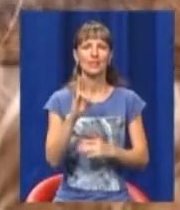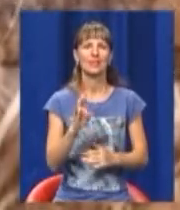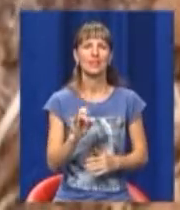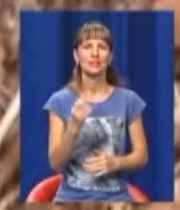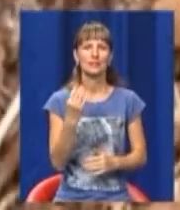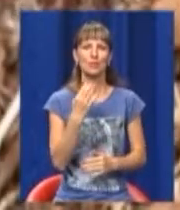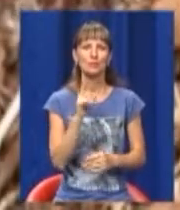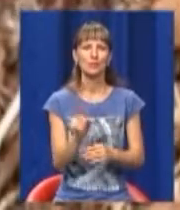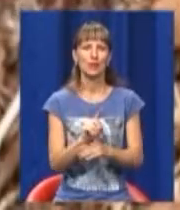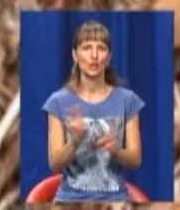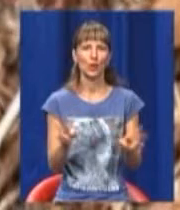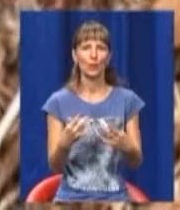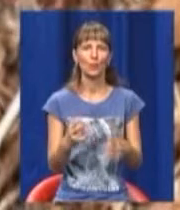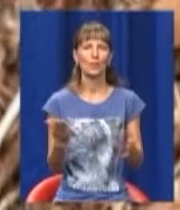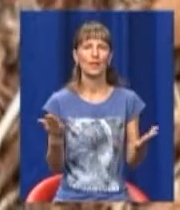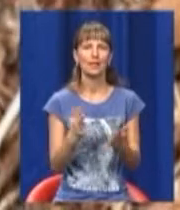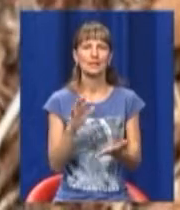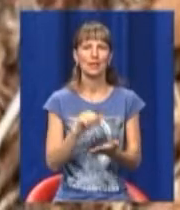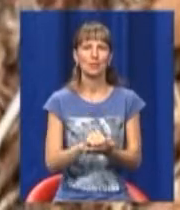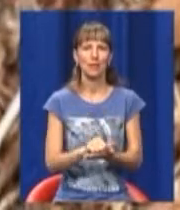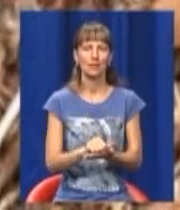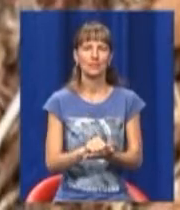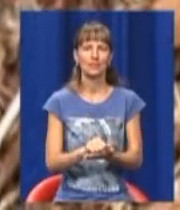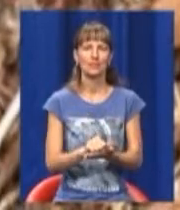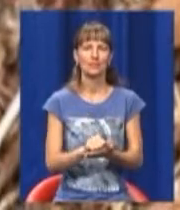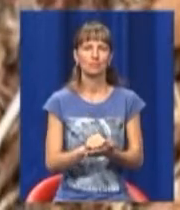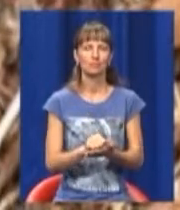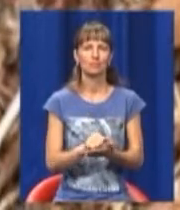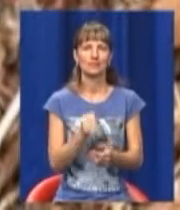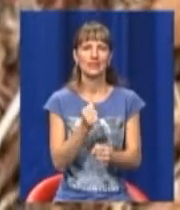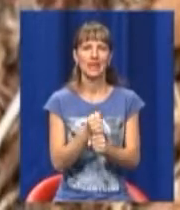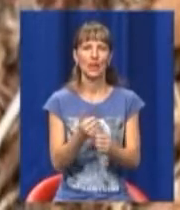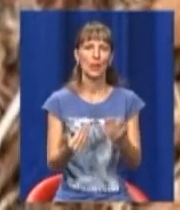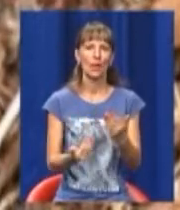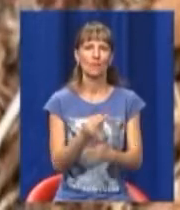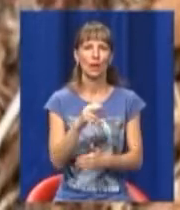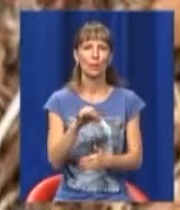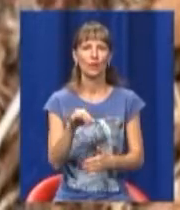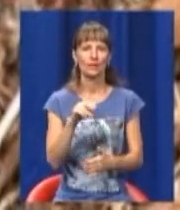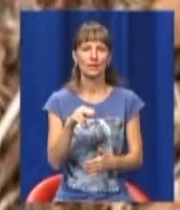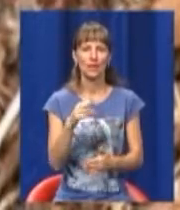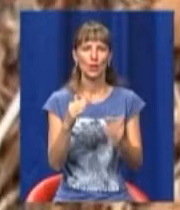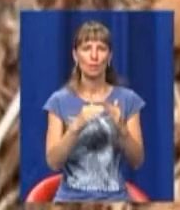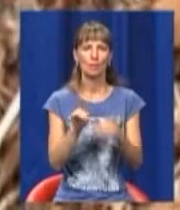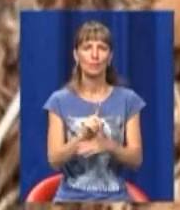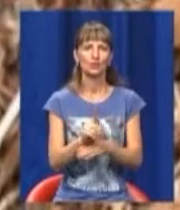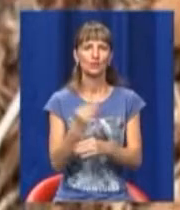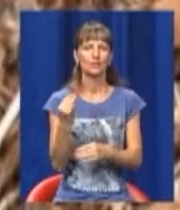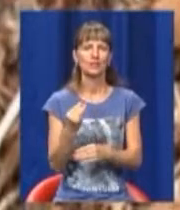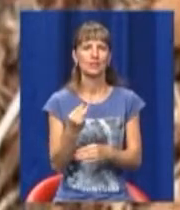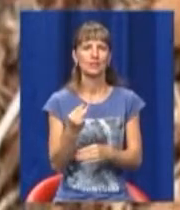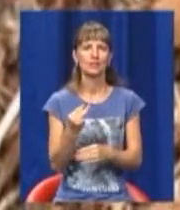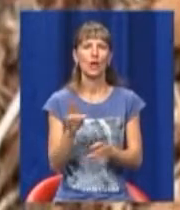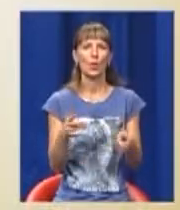національний мишачий клуб, який займався виведенням нових порід домашніх мишей. Що цікаво, клуб діє